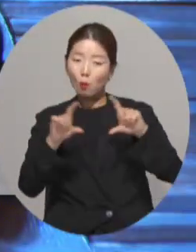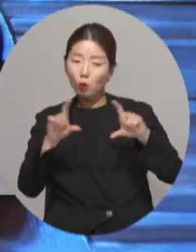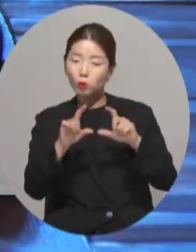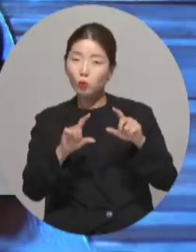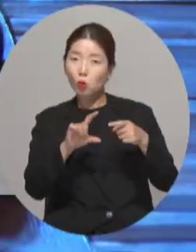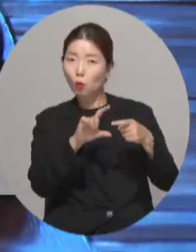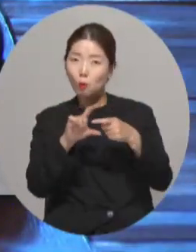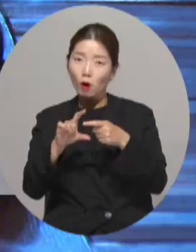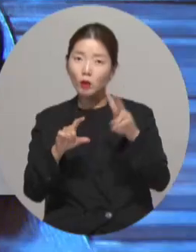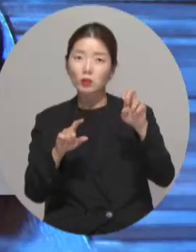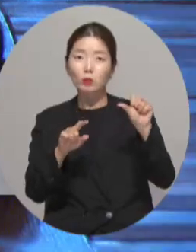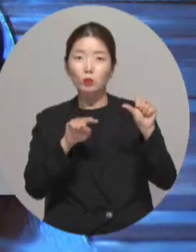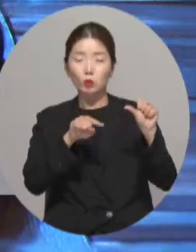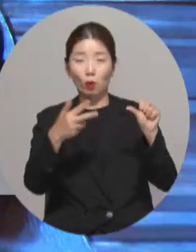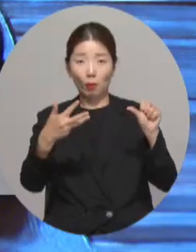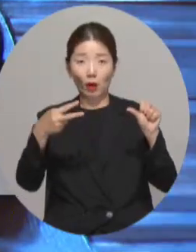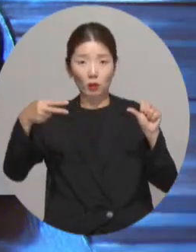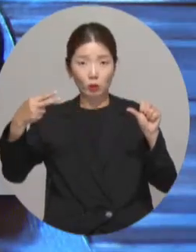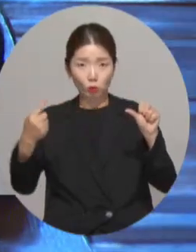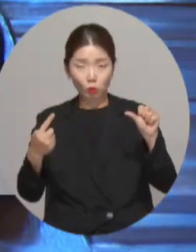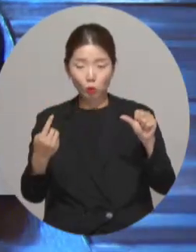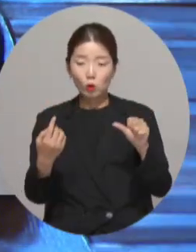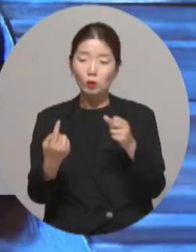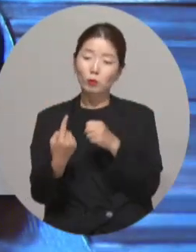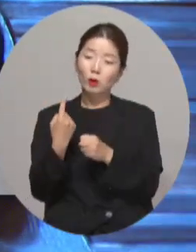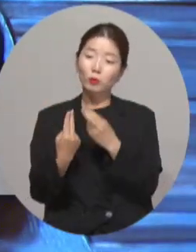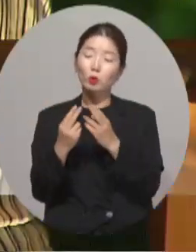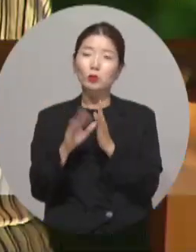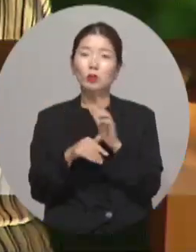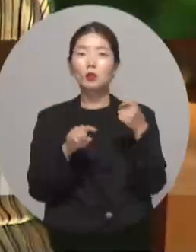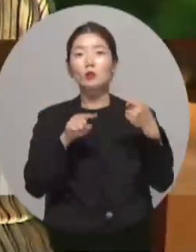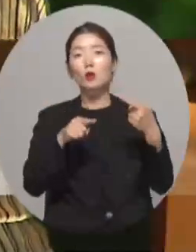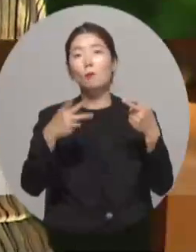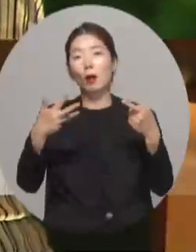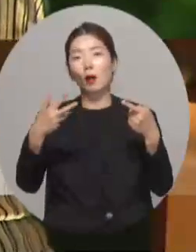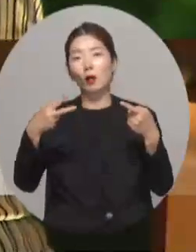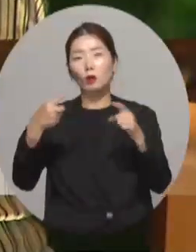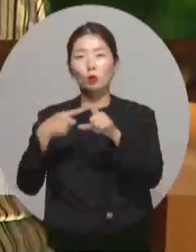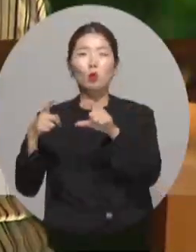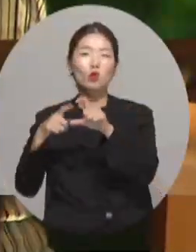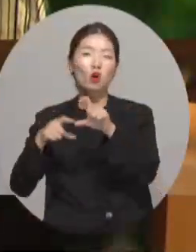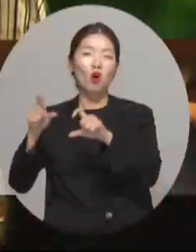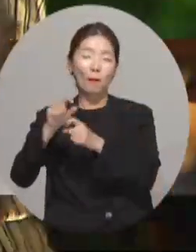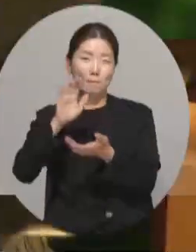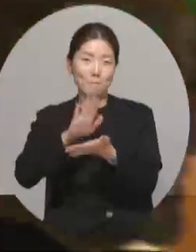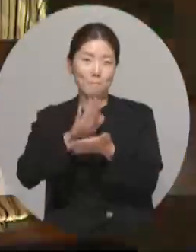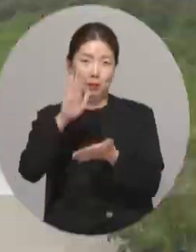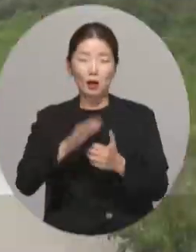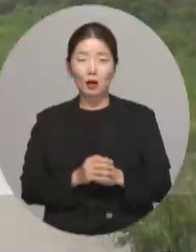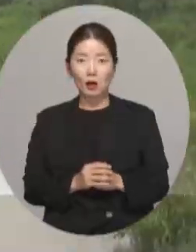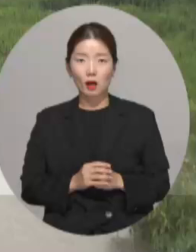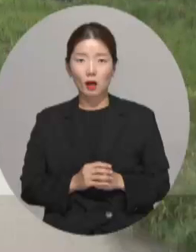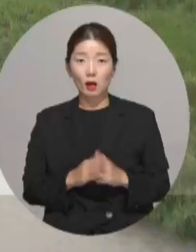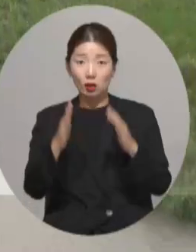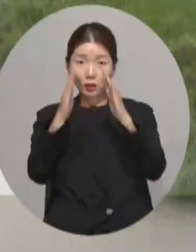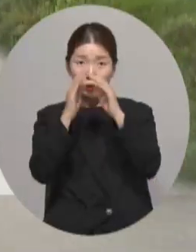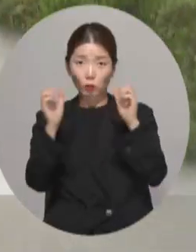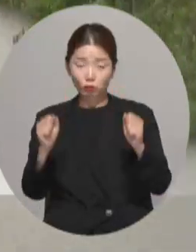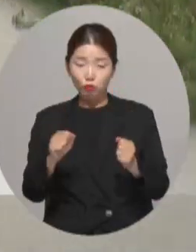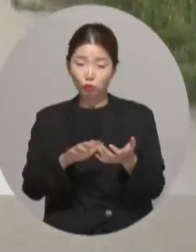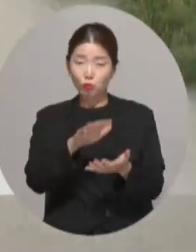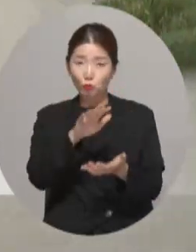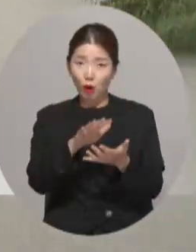기온 또한 25.8% 평년보다 1.8도 높았다고 밝혔습니다 이번 여름 전북 평균